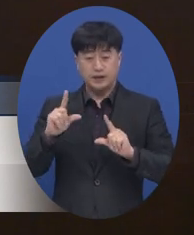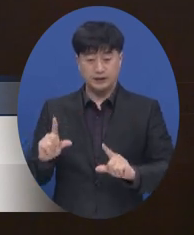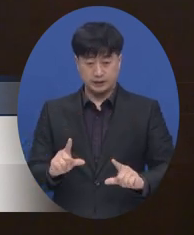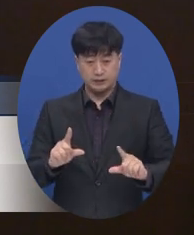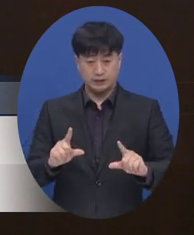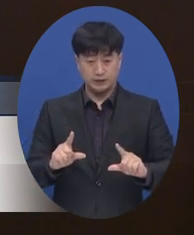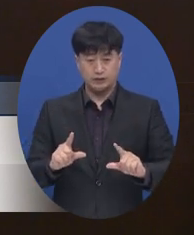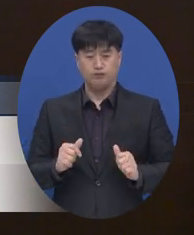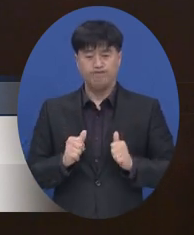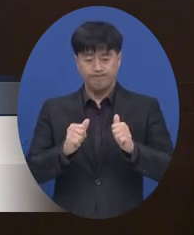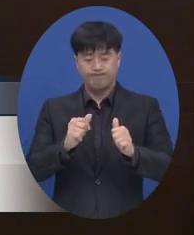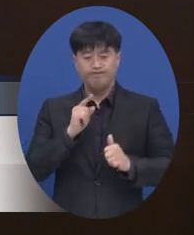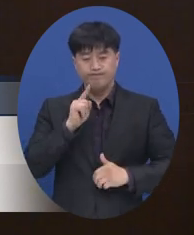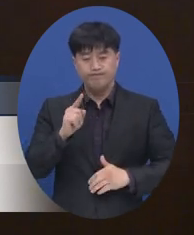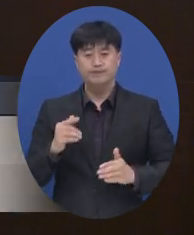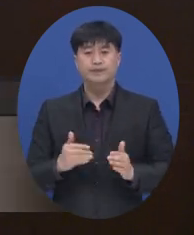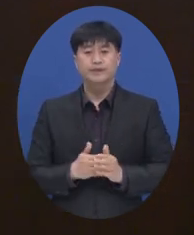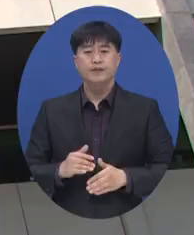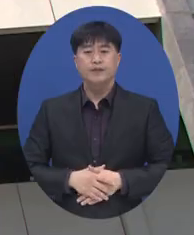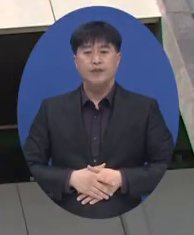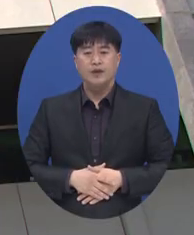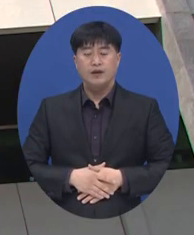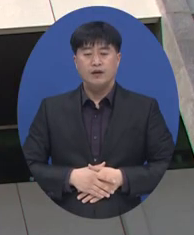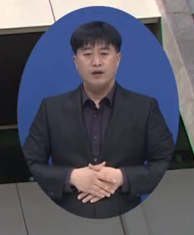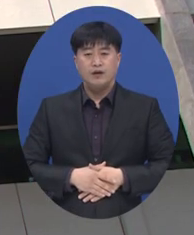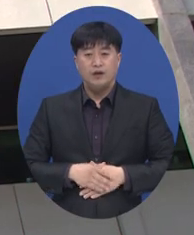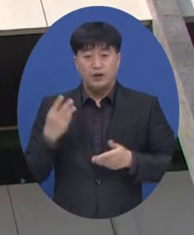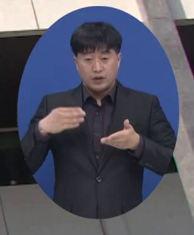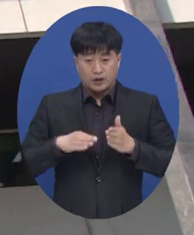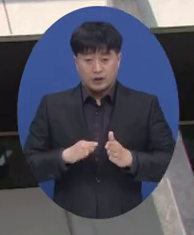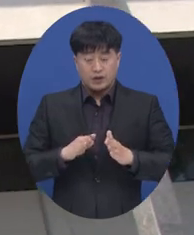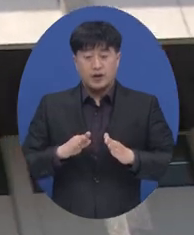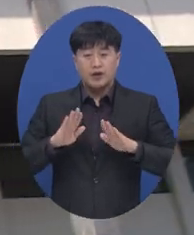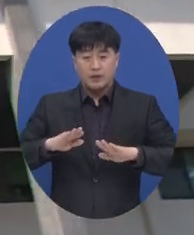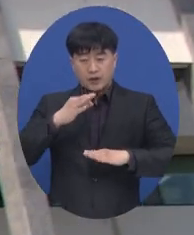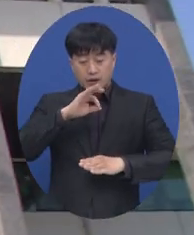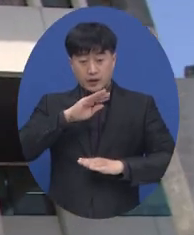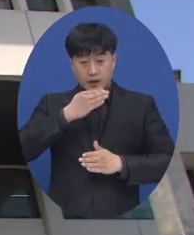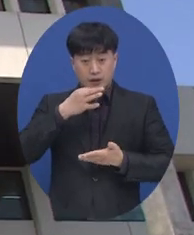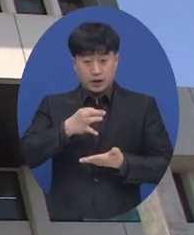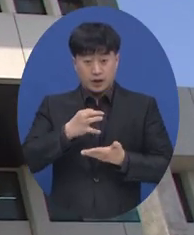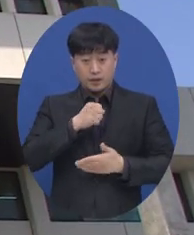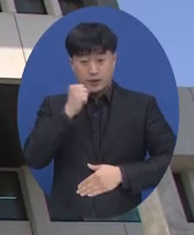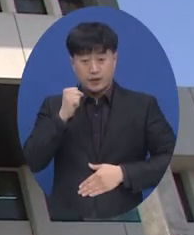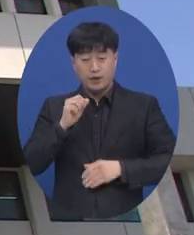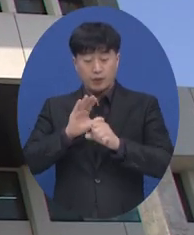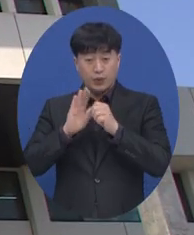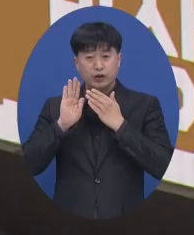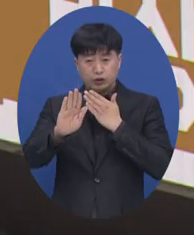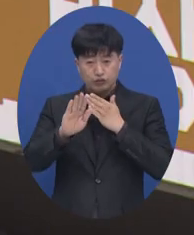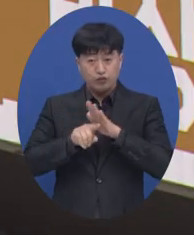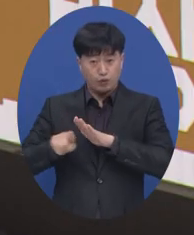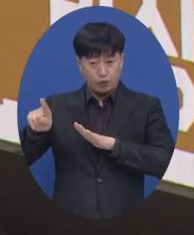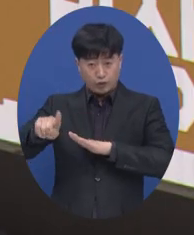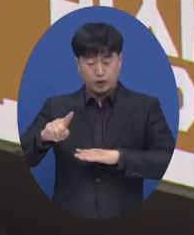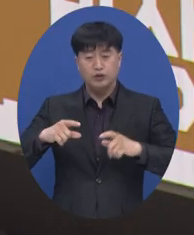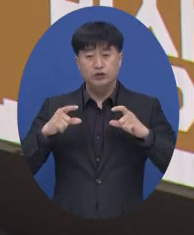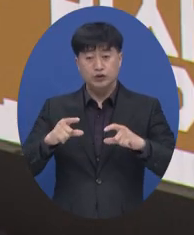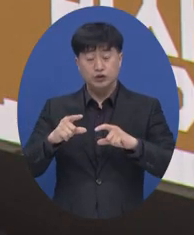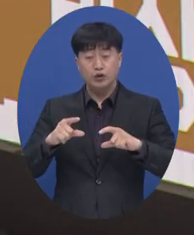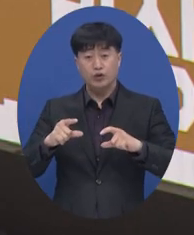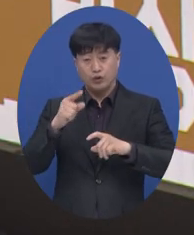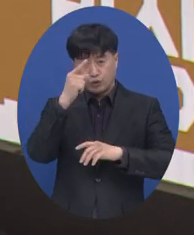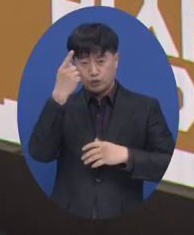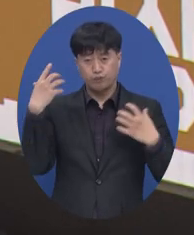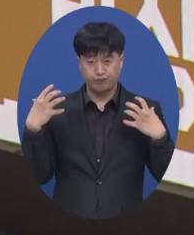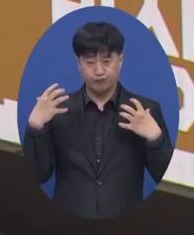삶을 누리시도록 최선을 다하겠습니다. 경기도는 이번 예산 통과에 포스트 코로나 시대를 선도하는 지방정부가